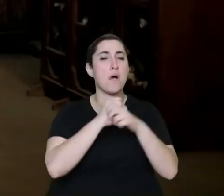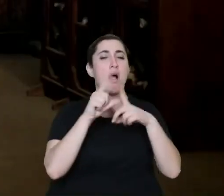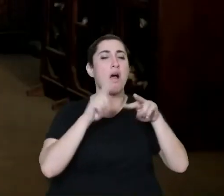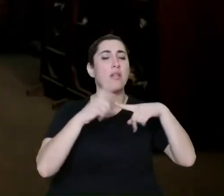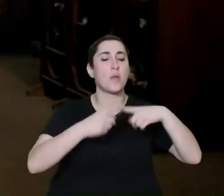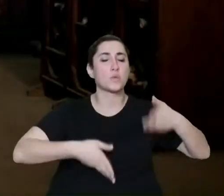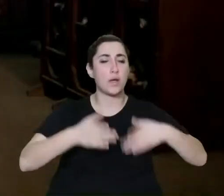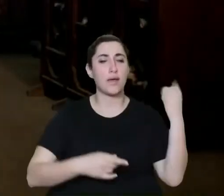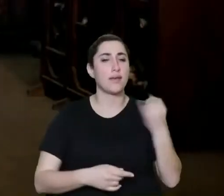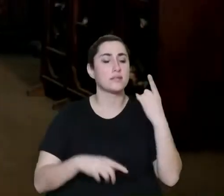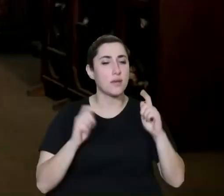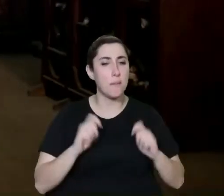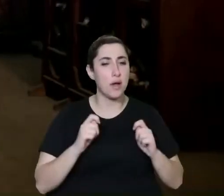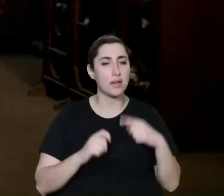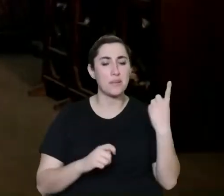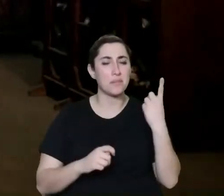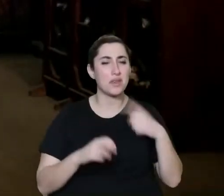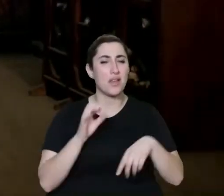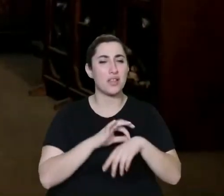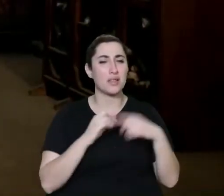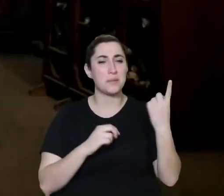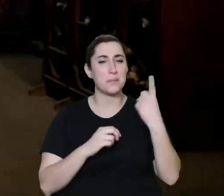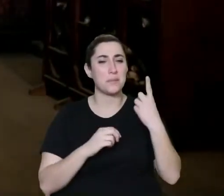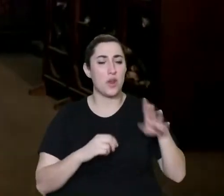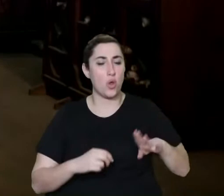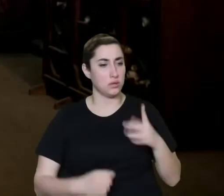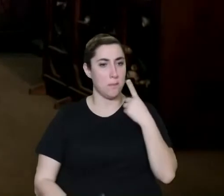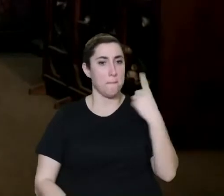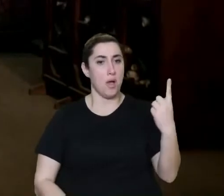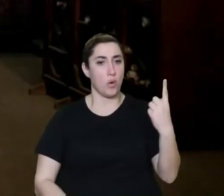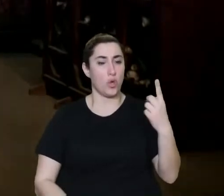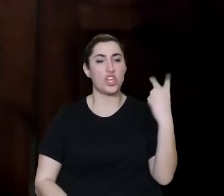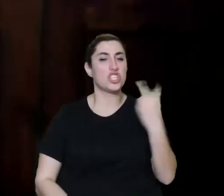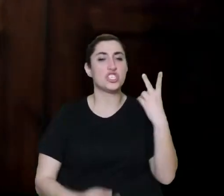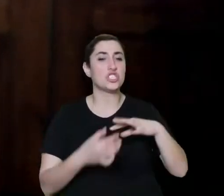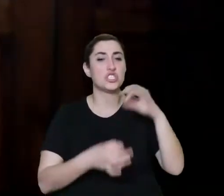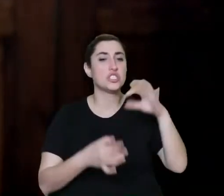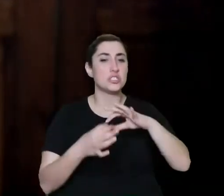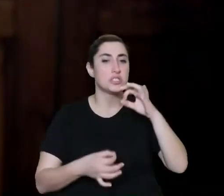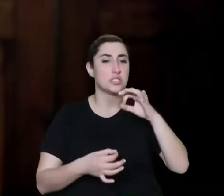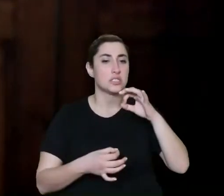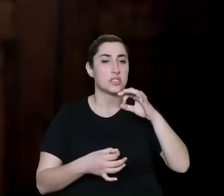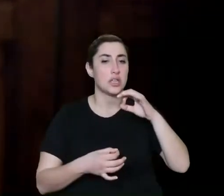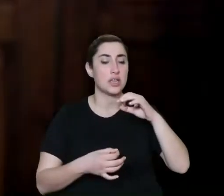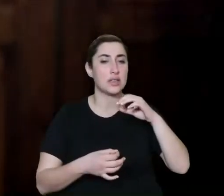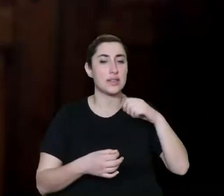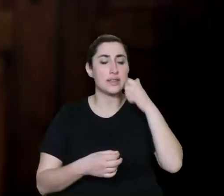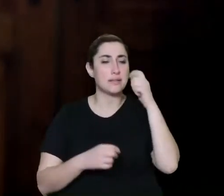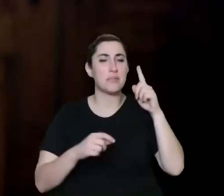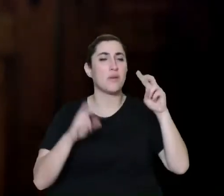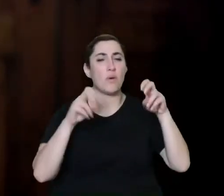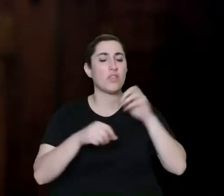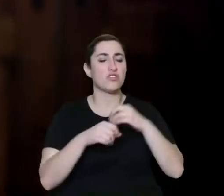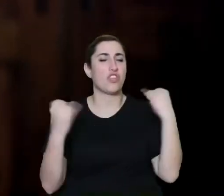sokaklarında gezerken bir ara bir talebesi bakar ki iki kişi dini bir mesele